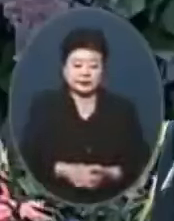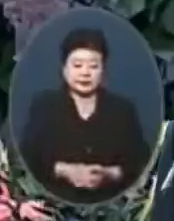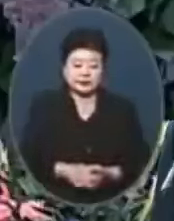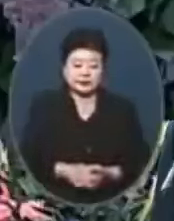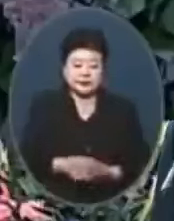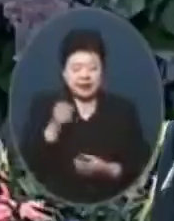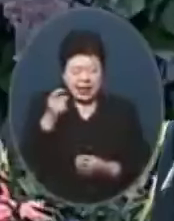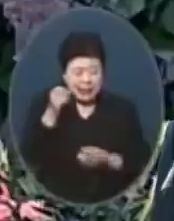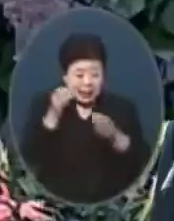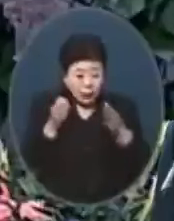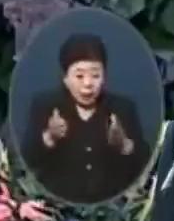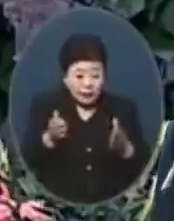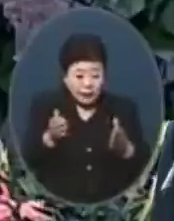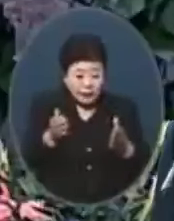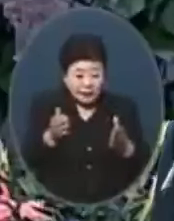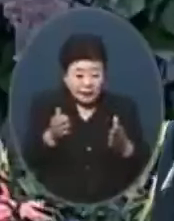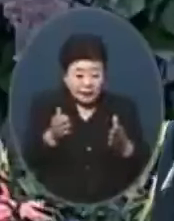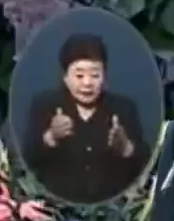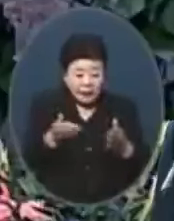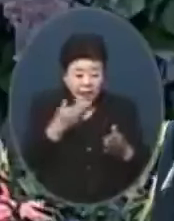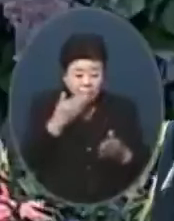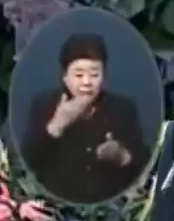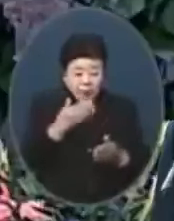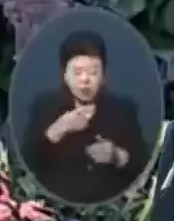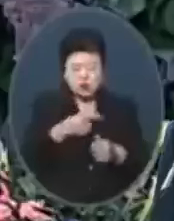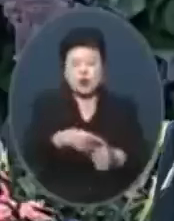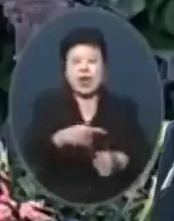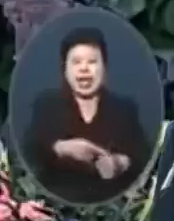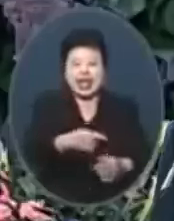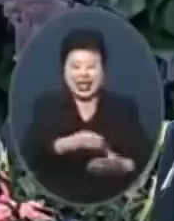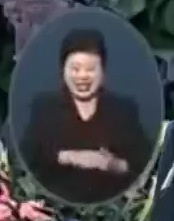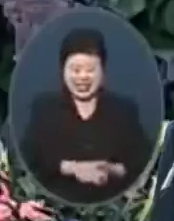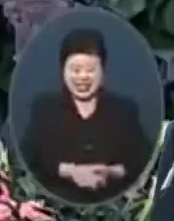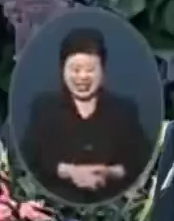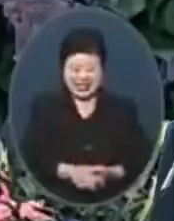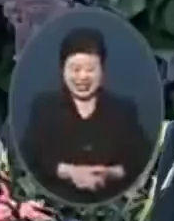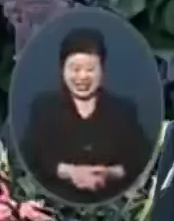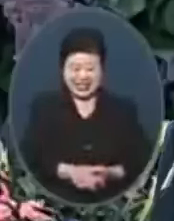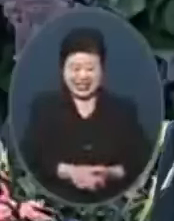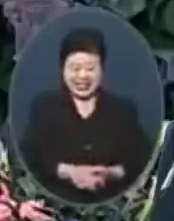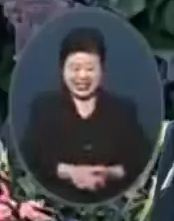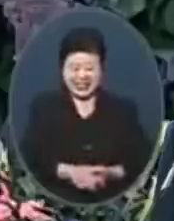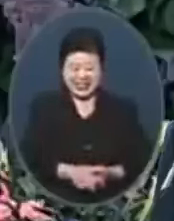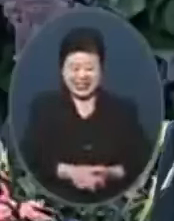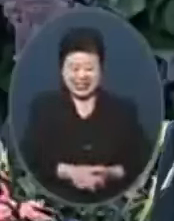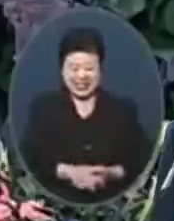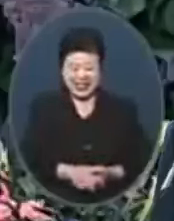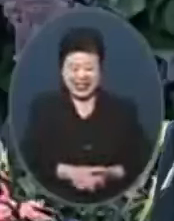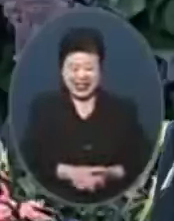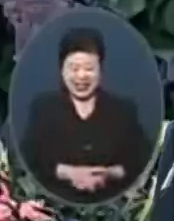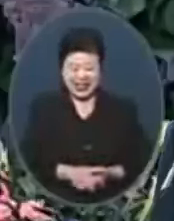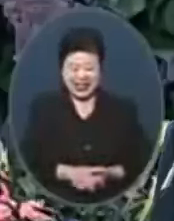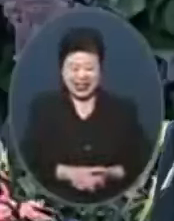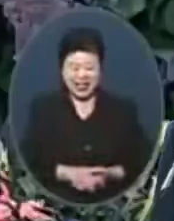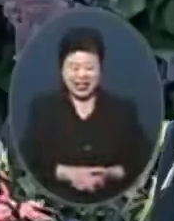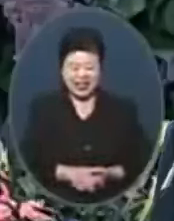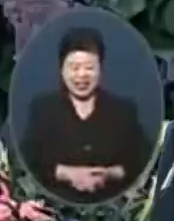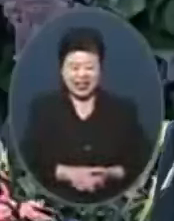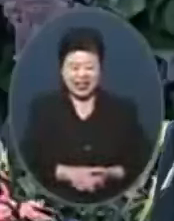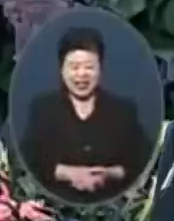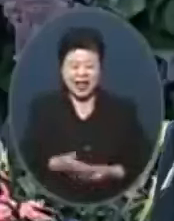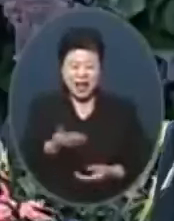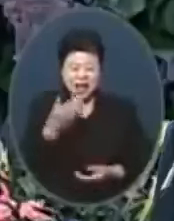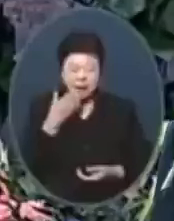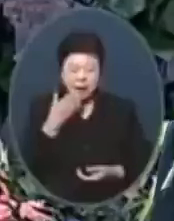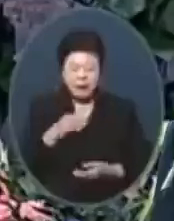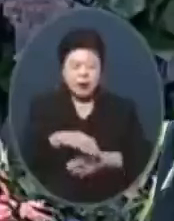한 달 동안 밥을 보고 욕을 자꾸 하고 손가락질 했더니 한 달이 지나고 나니까 밥